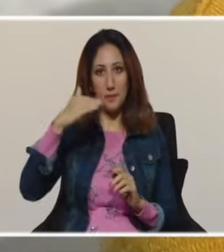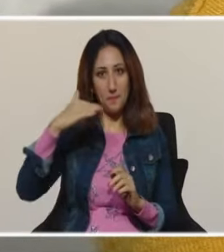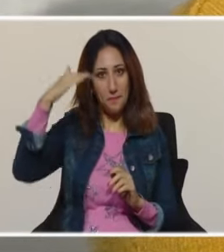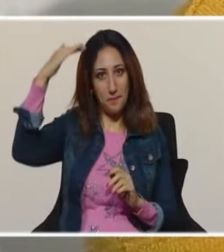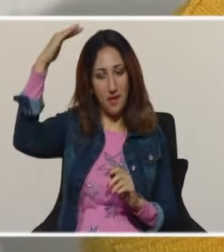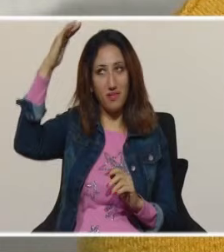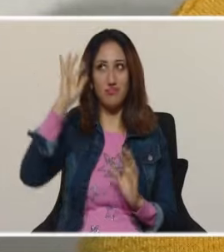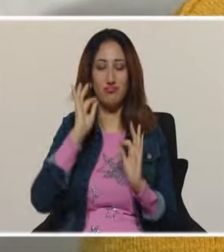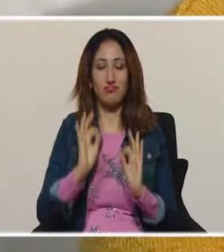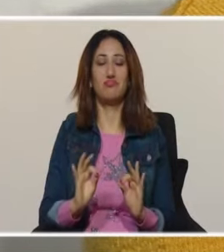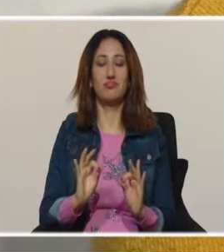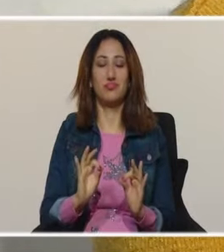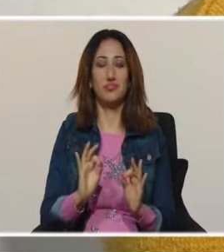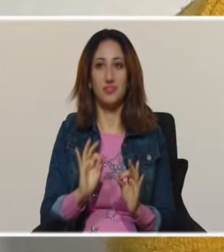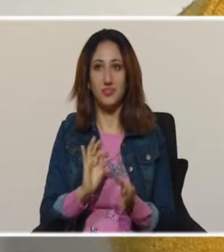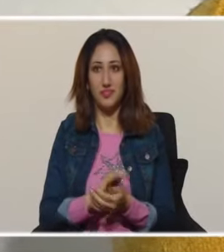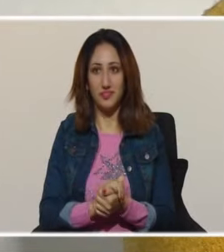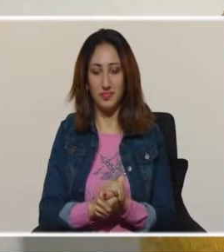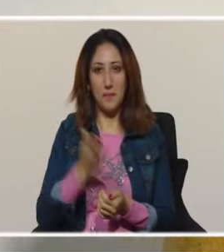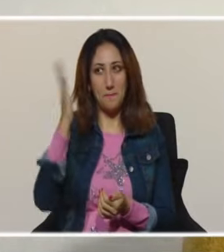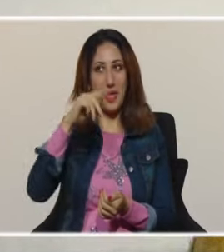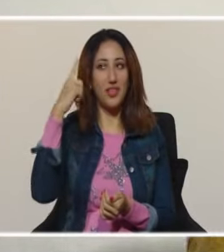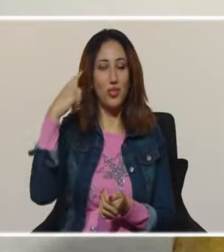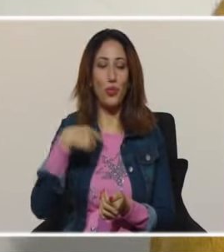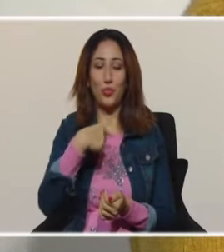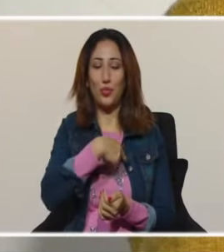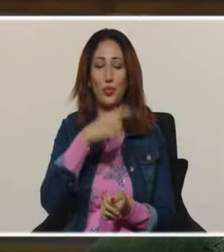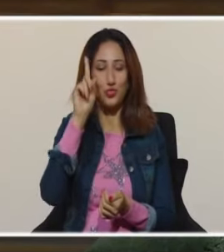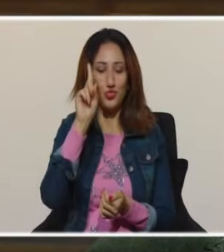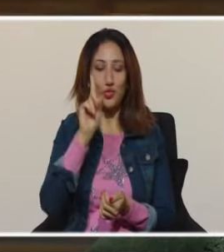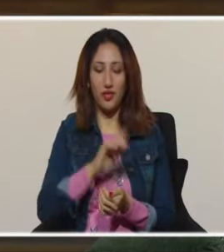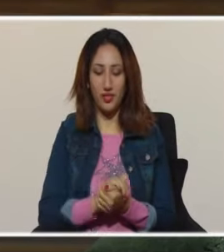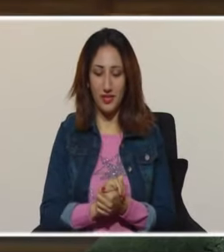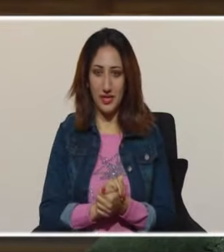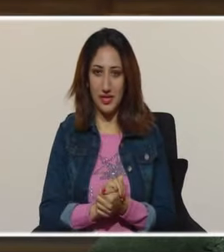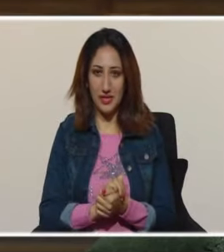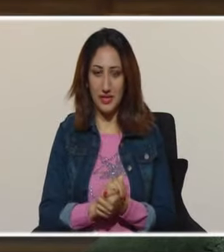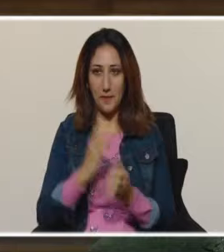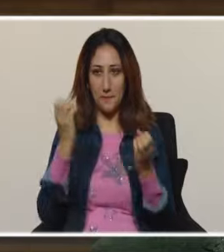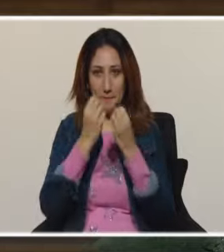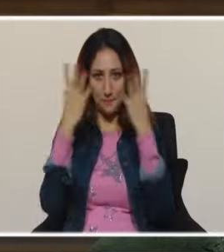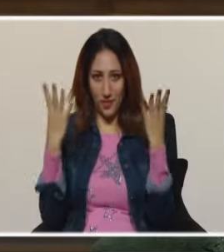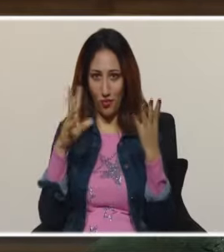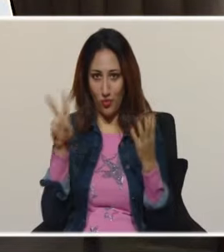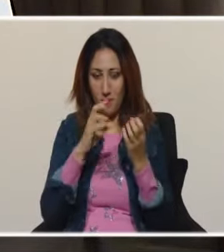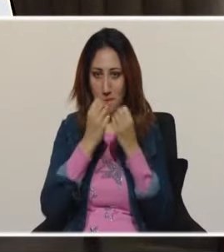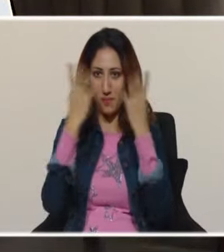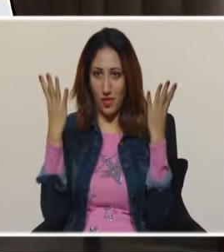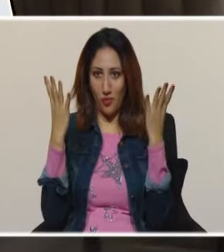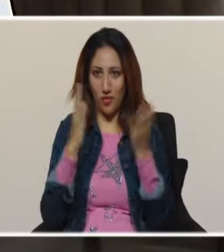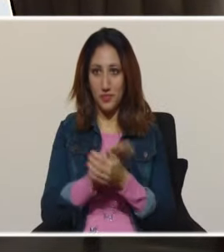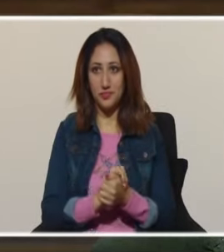ايه؟ دكتور. تطلع ايه؟ دكتور. ان شاء الله باذن الله. شرفتوني ونورتوني.